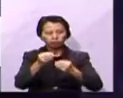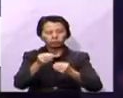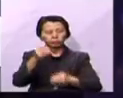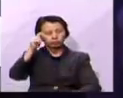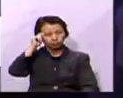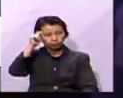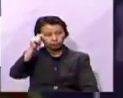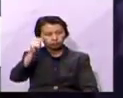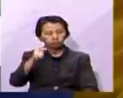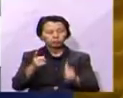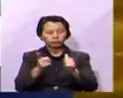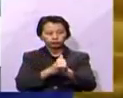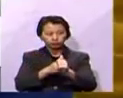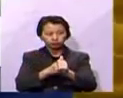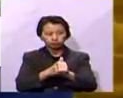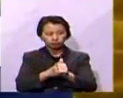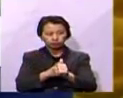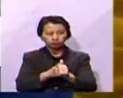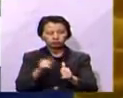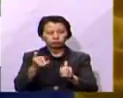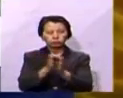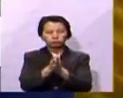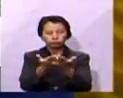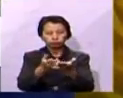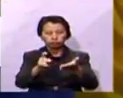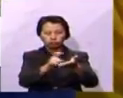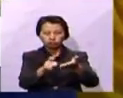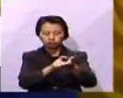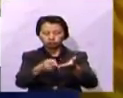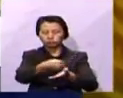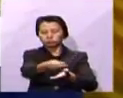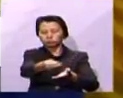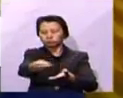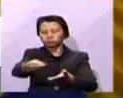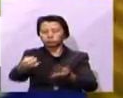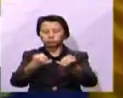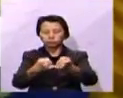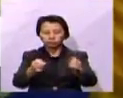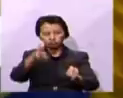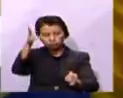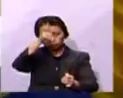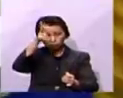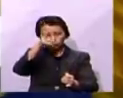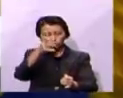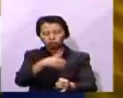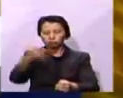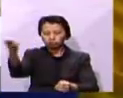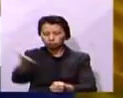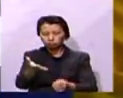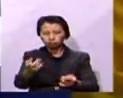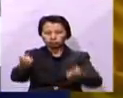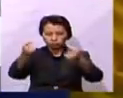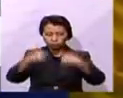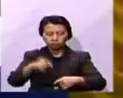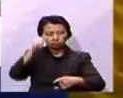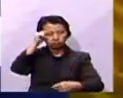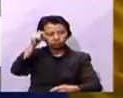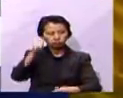Terengganu. Buat permulaan, yang mana diharapkan buku dicetak untuk diagihkan kepada Jabatan Kerajaan dan tetamu yang berkunjung ke